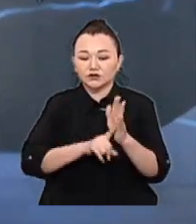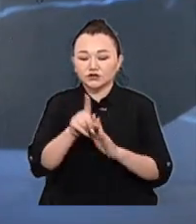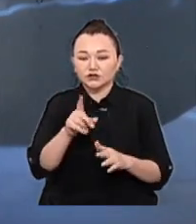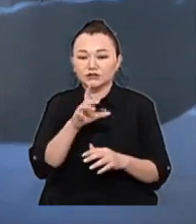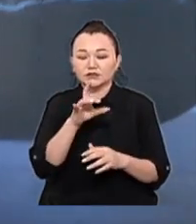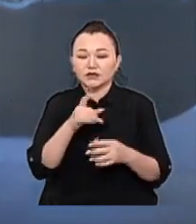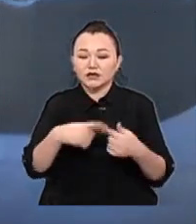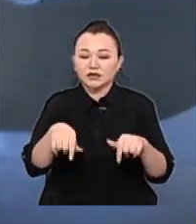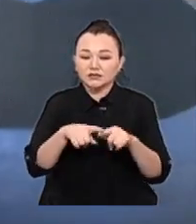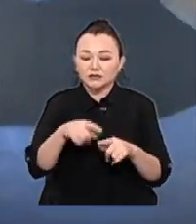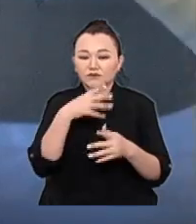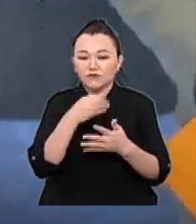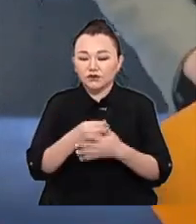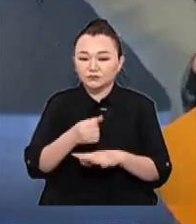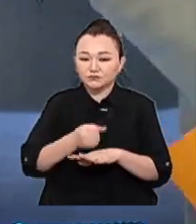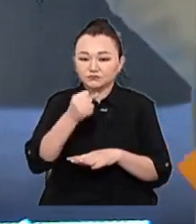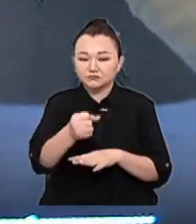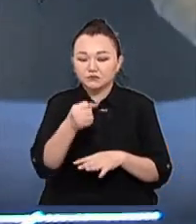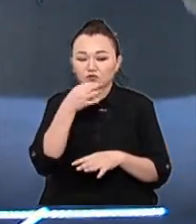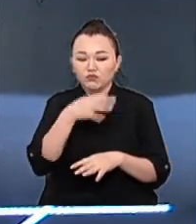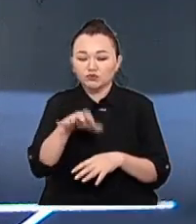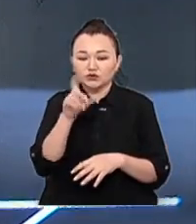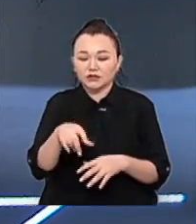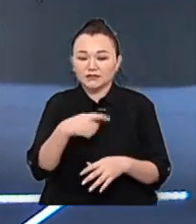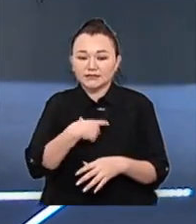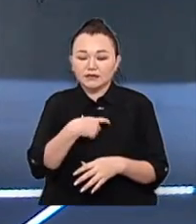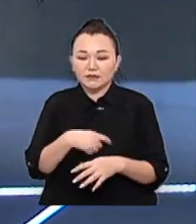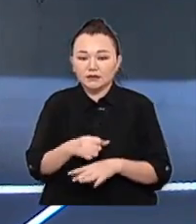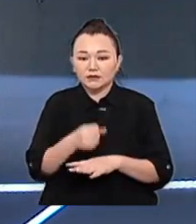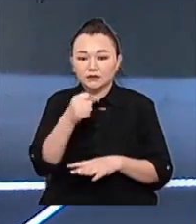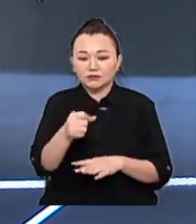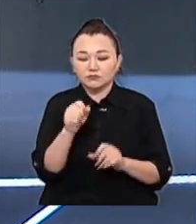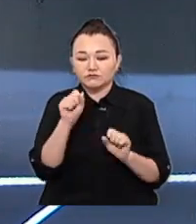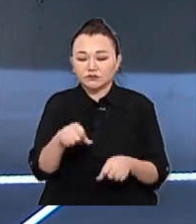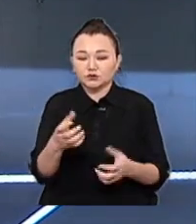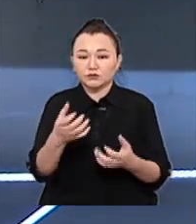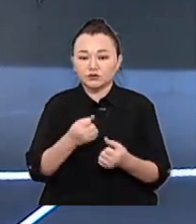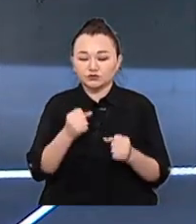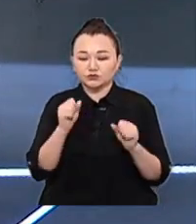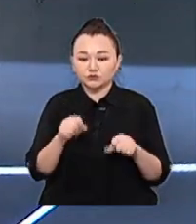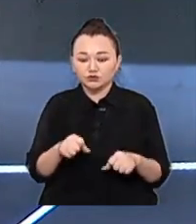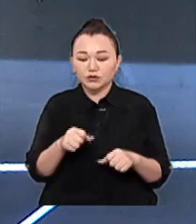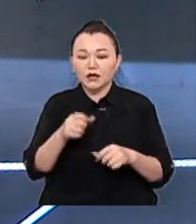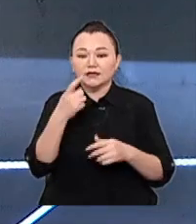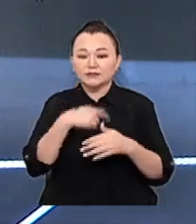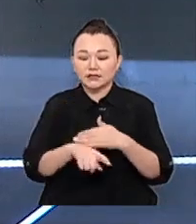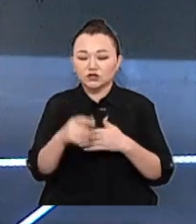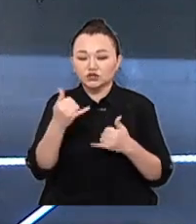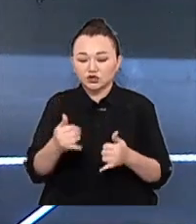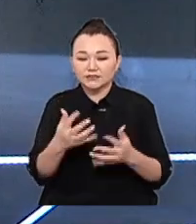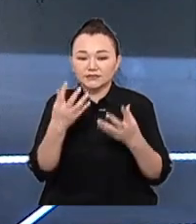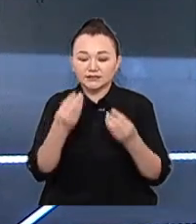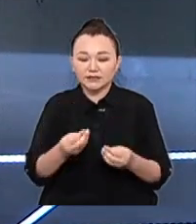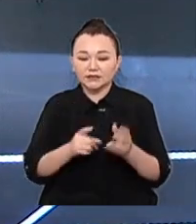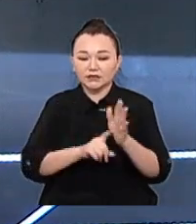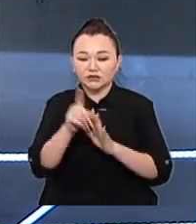ұйымдар үміткерлерін, ал кез келген азамат өз кандидатурасын ұсынуға мүмкіндік алды. Демек, науқан қазірдің